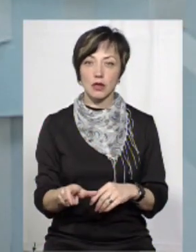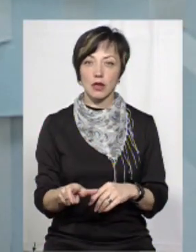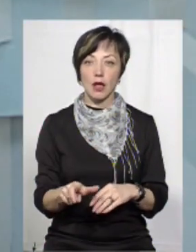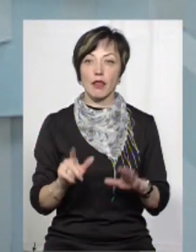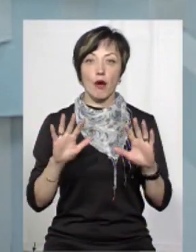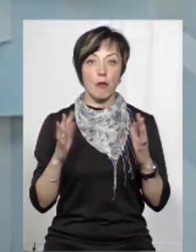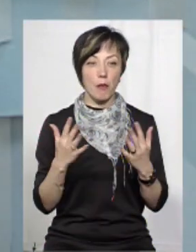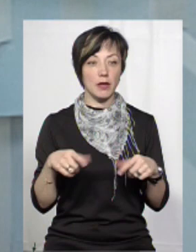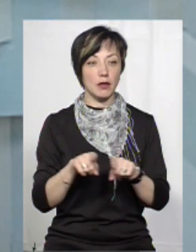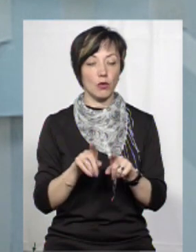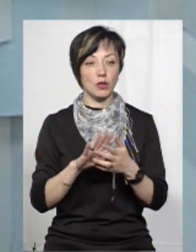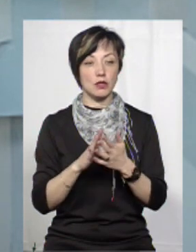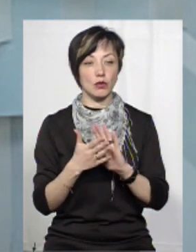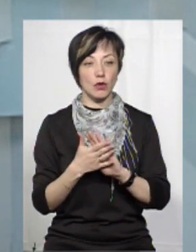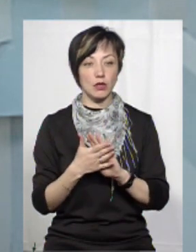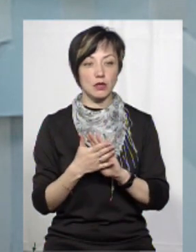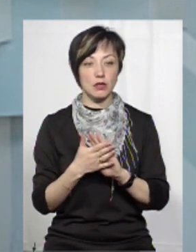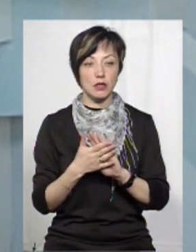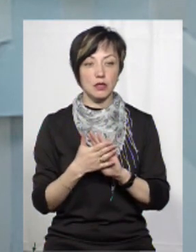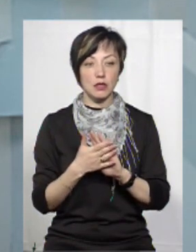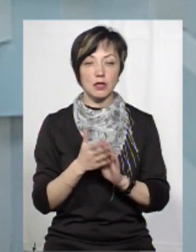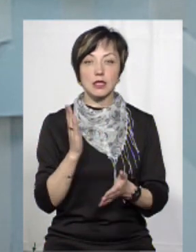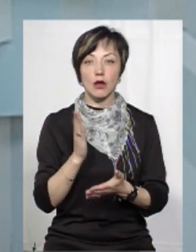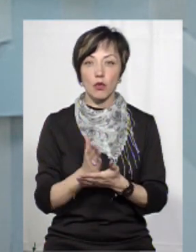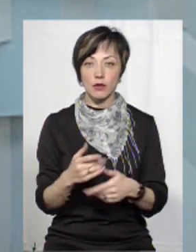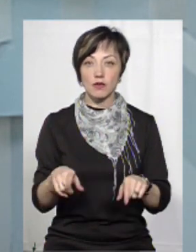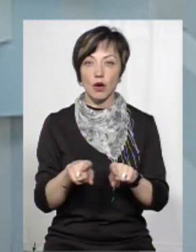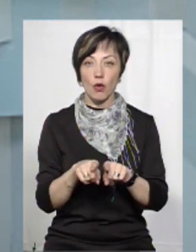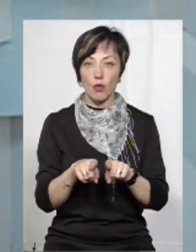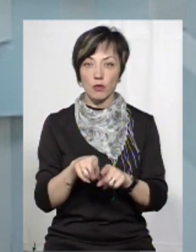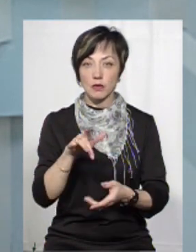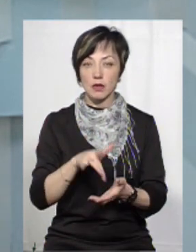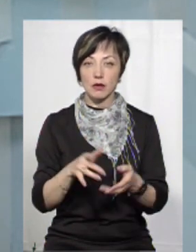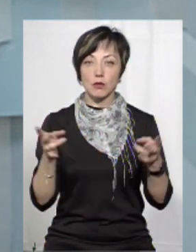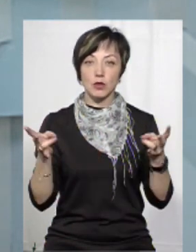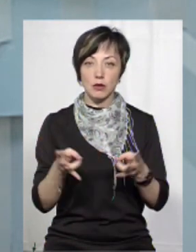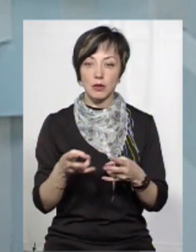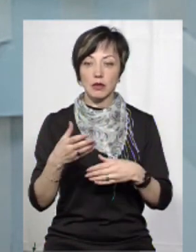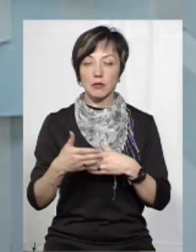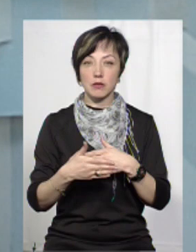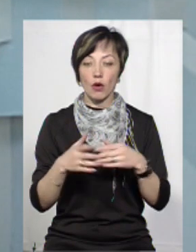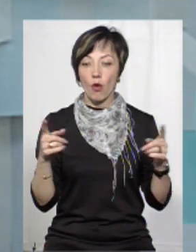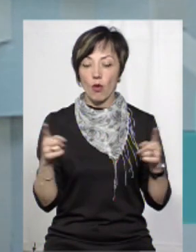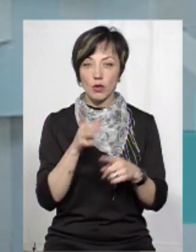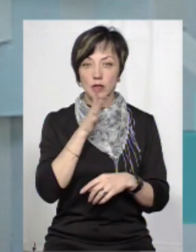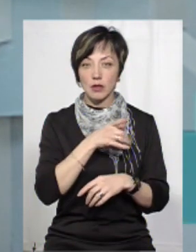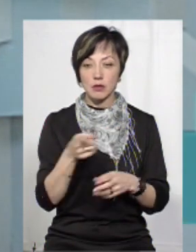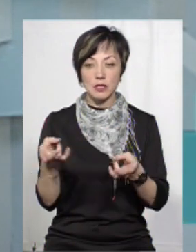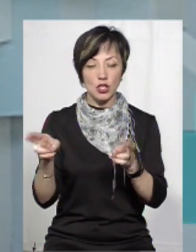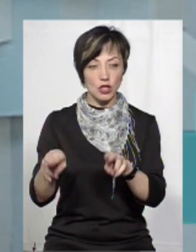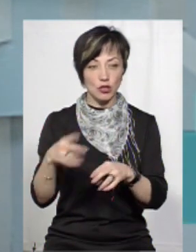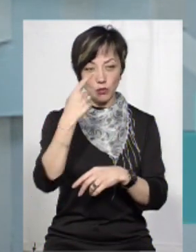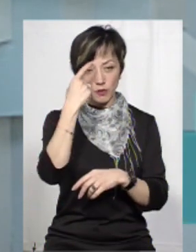людина на момент такої ситуації знаходиться в такому епіцентрі, потрібно його найближчі, найкоротші терміни